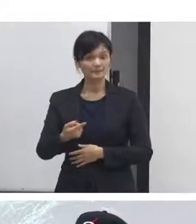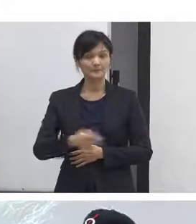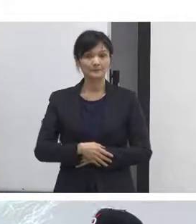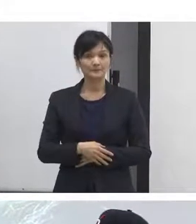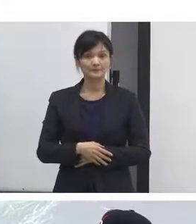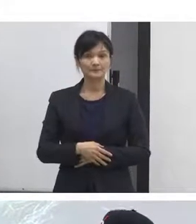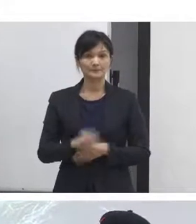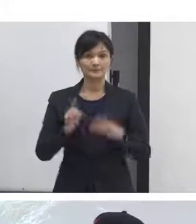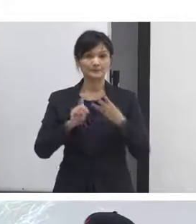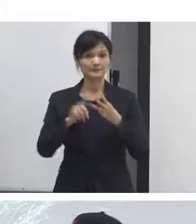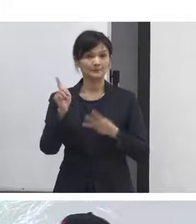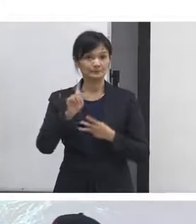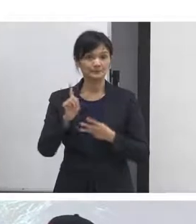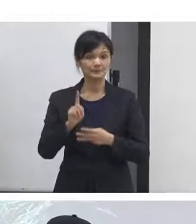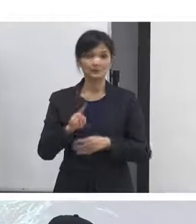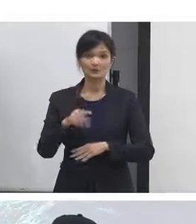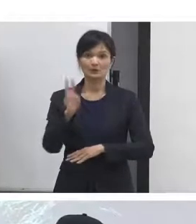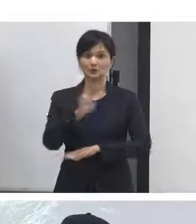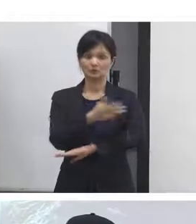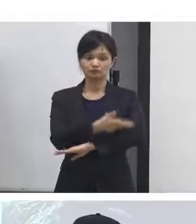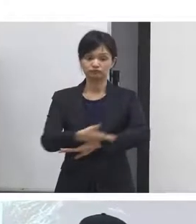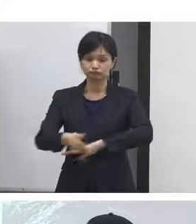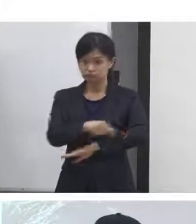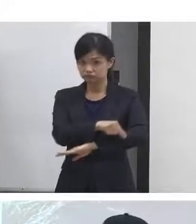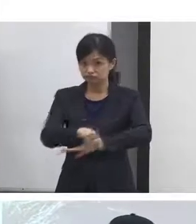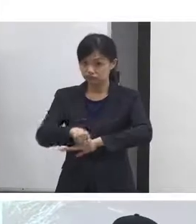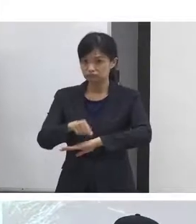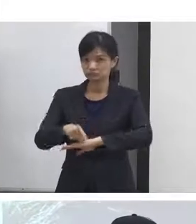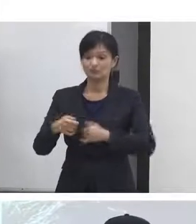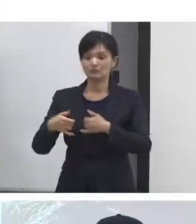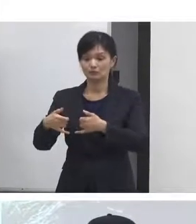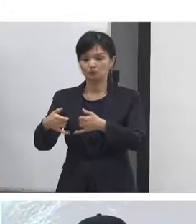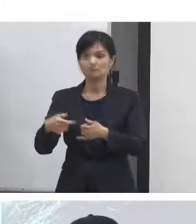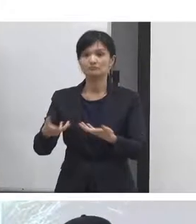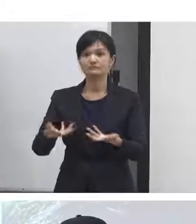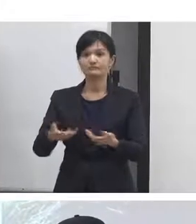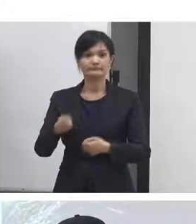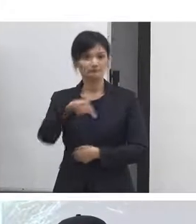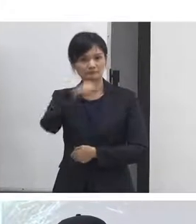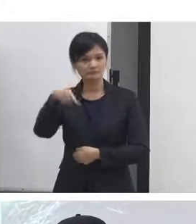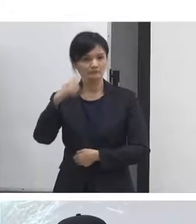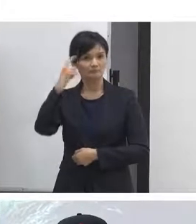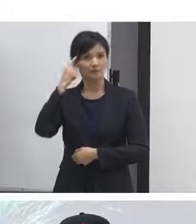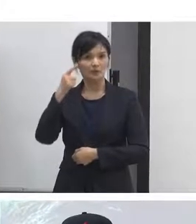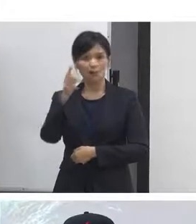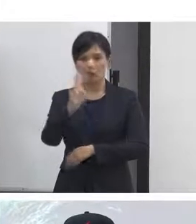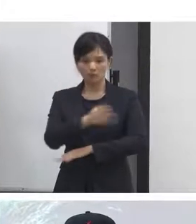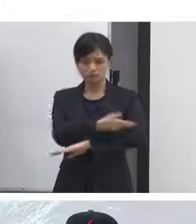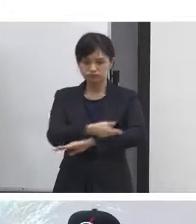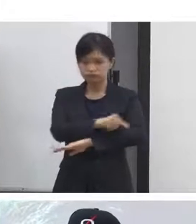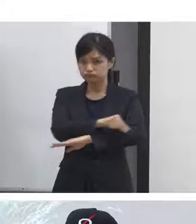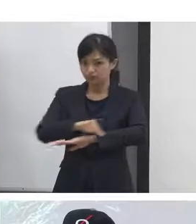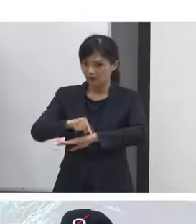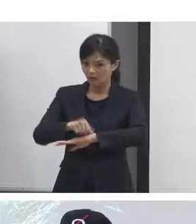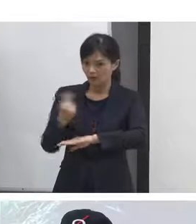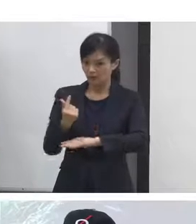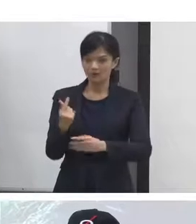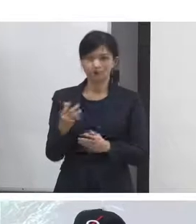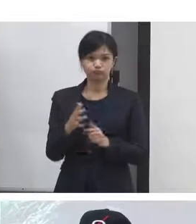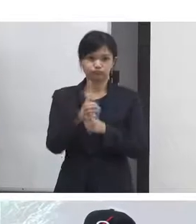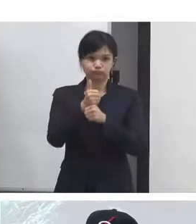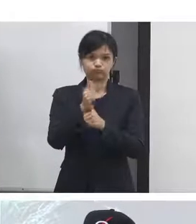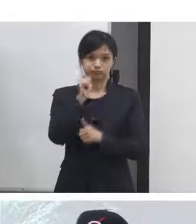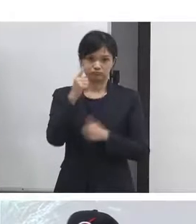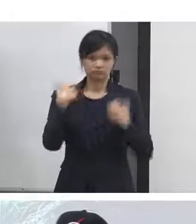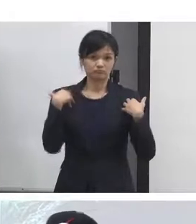子，就可能是水沟道路。我们都觉得说，好像水沟道路应该是由一个单位在负责，但其